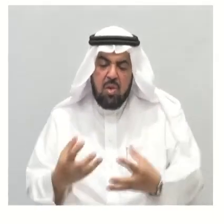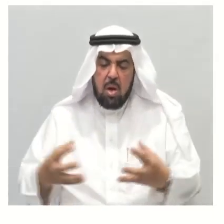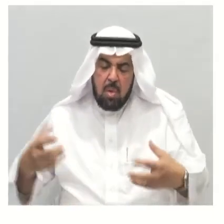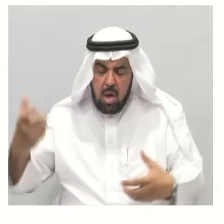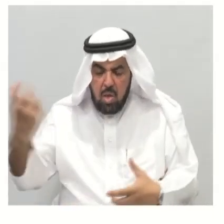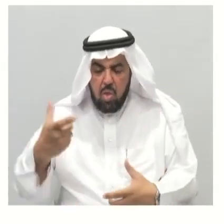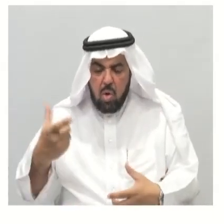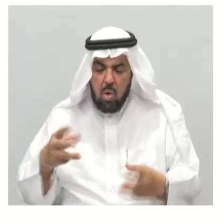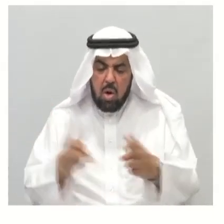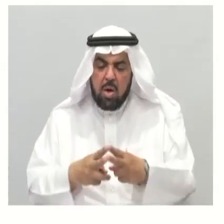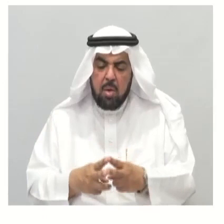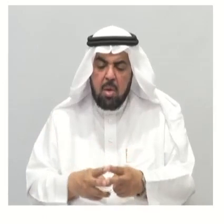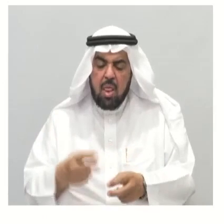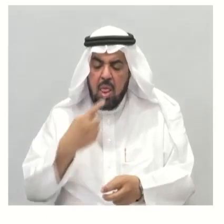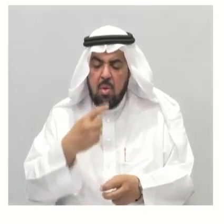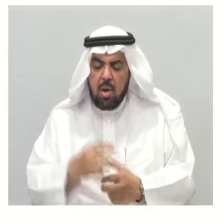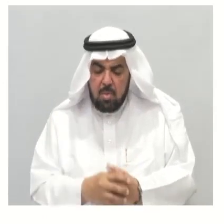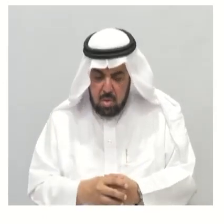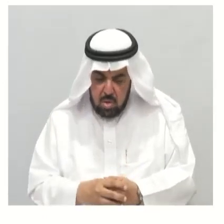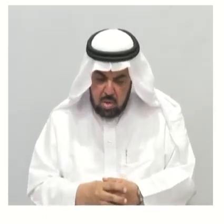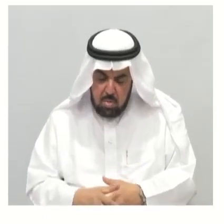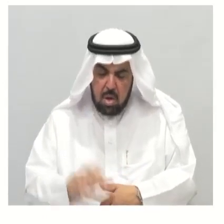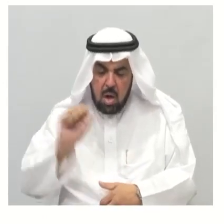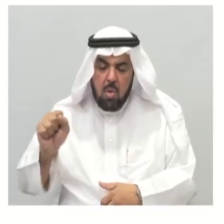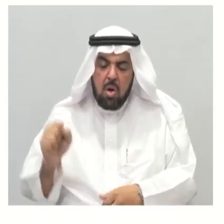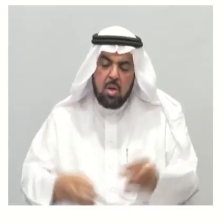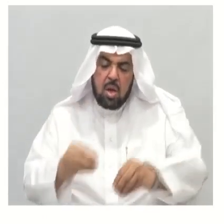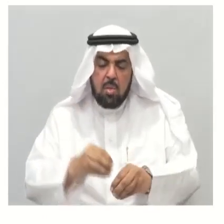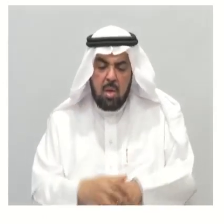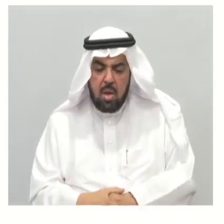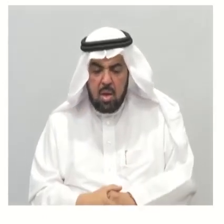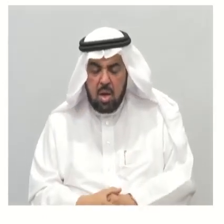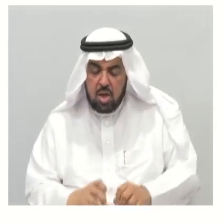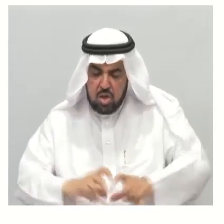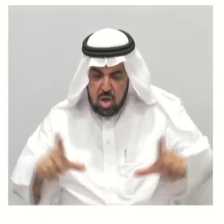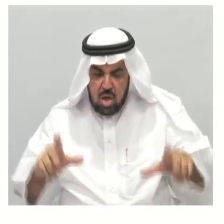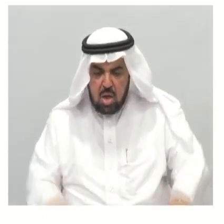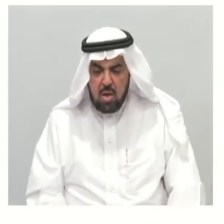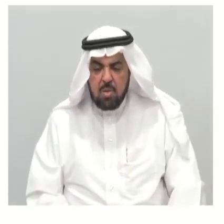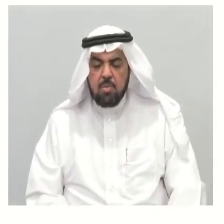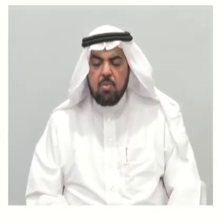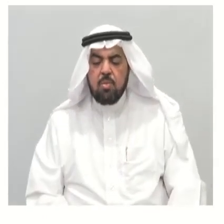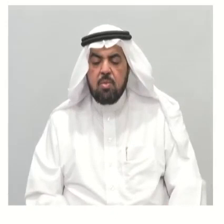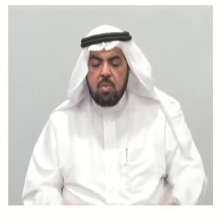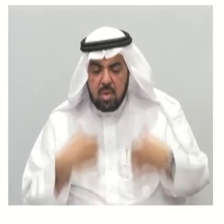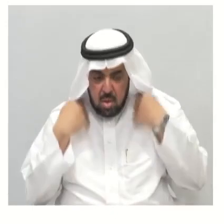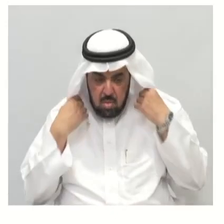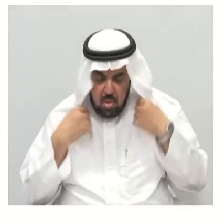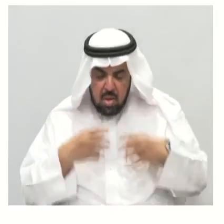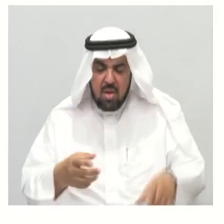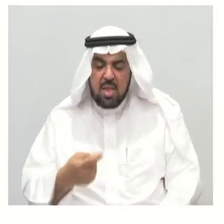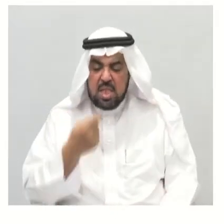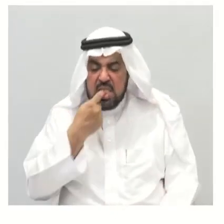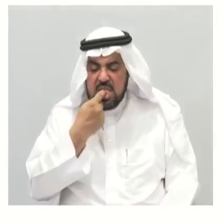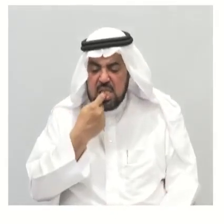أو الكهرباء أو الأحماض، هذه كلها من الخواص الكيميائية الشائعة. أعزائي الطلاب، بماذا ينصح جراحي